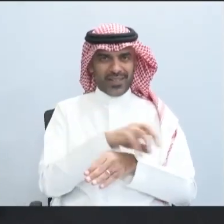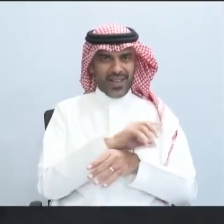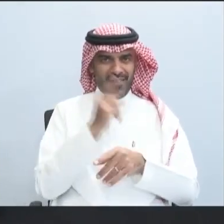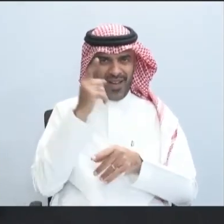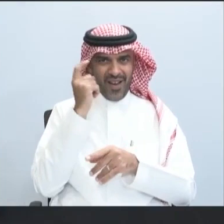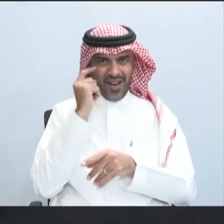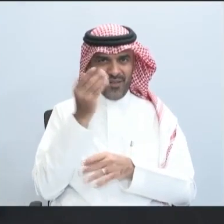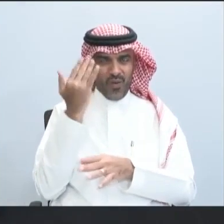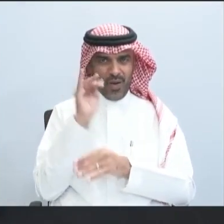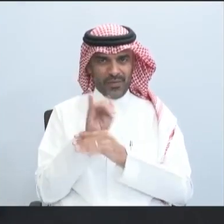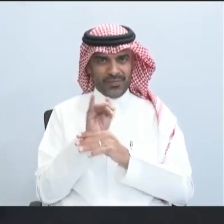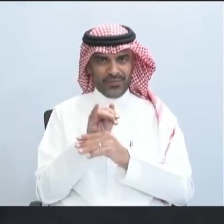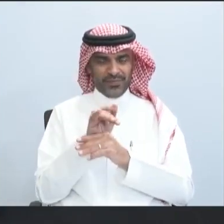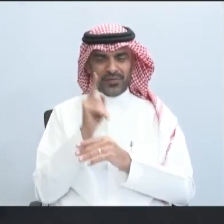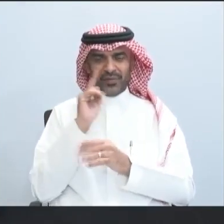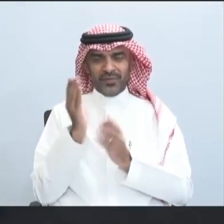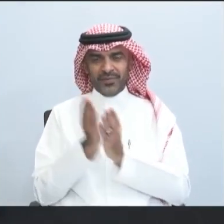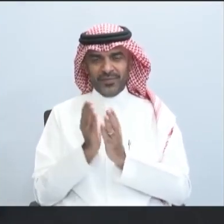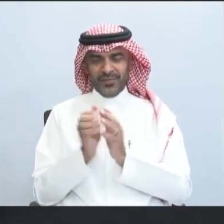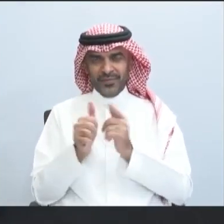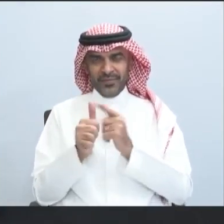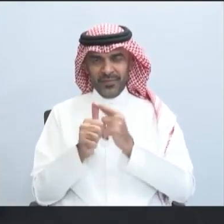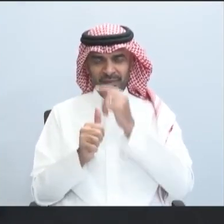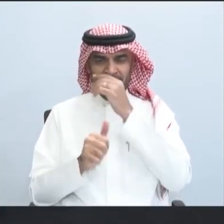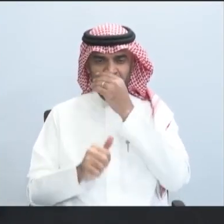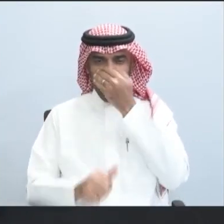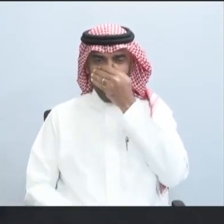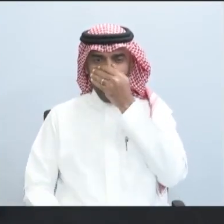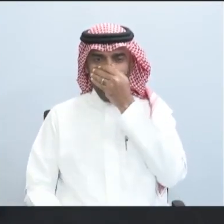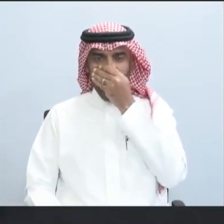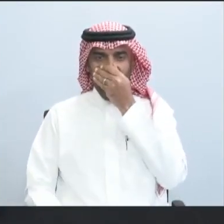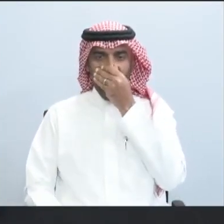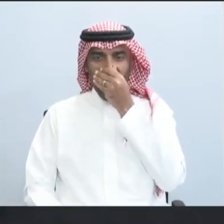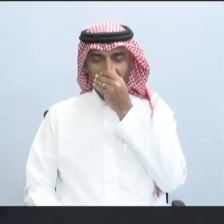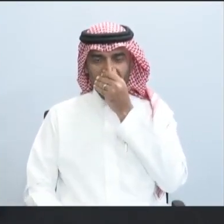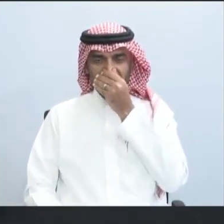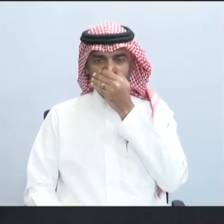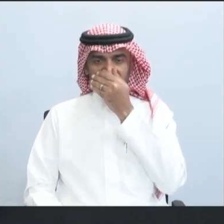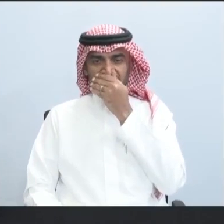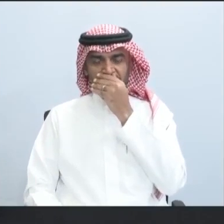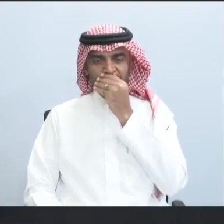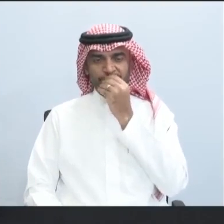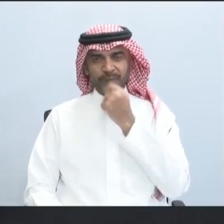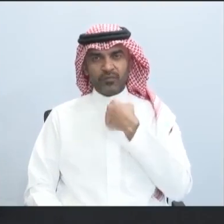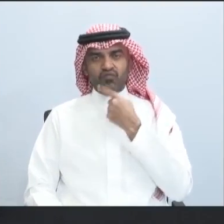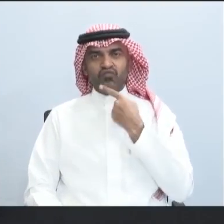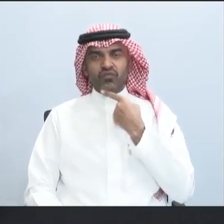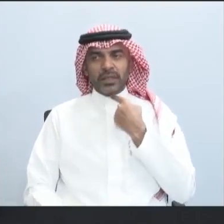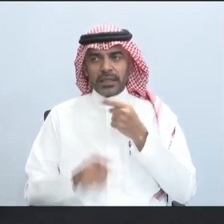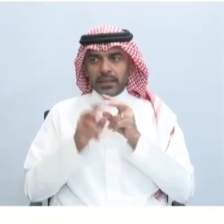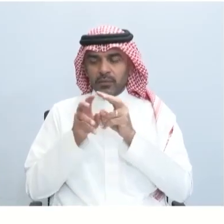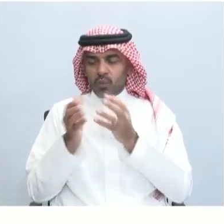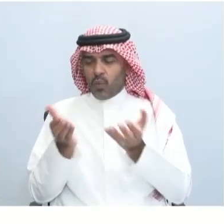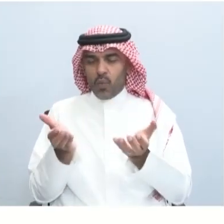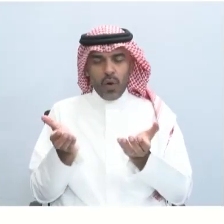الدرس الدرس الاول كيف اقارن بين الانواع المختلفه من الماده اما الدرس